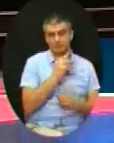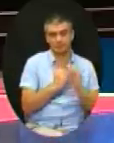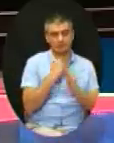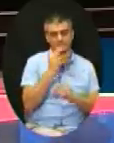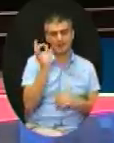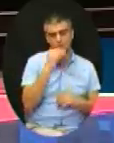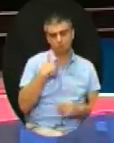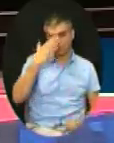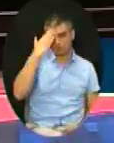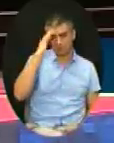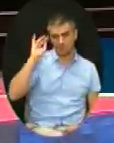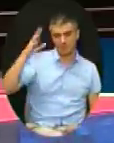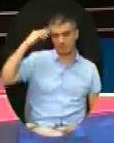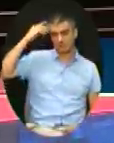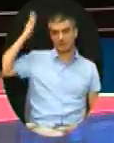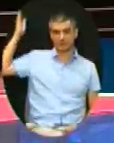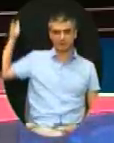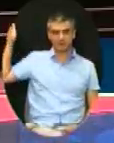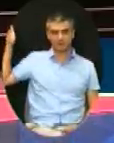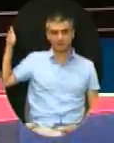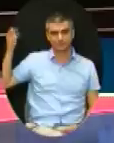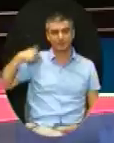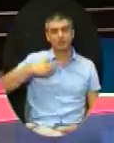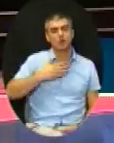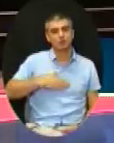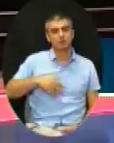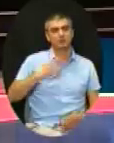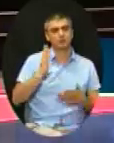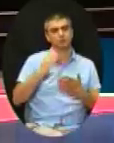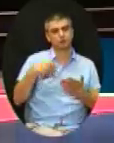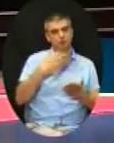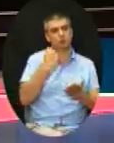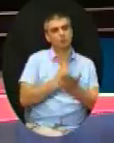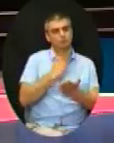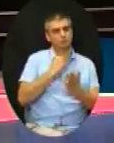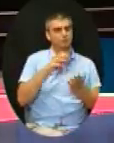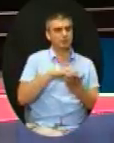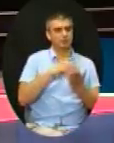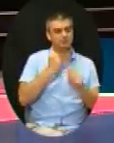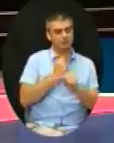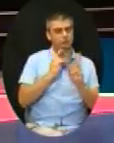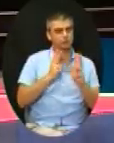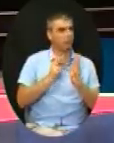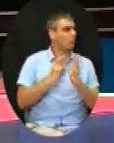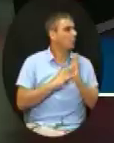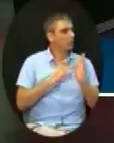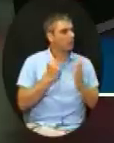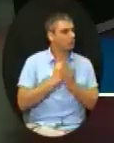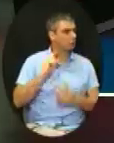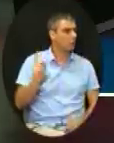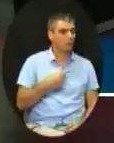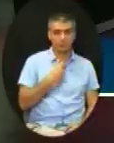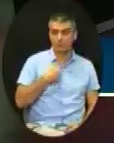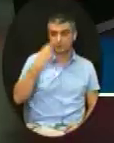מעבר לאחוזים שאנחנו מכירים כלפי הפלסטינאים. אני הייתי רוצה שיכשירו שם את המאחזים, אני רוצה שיעשו את זה באופן חוקי. אז אולי שיכשירו לכולם.